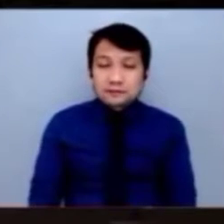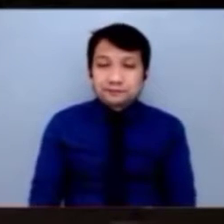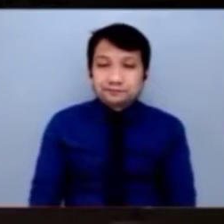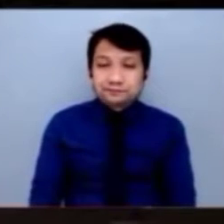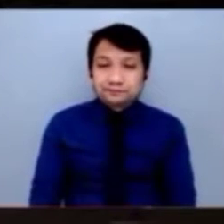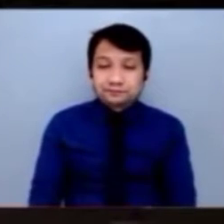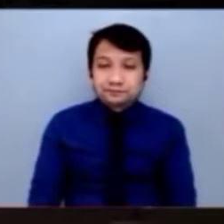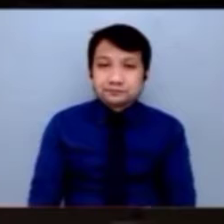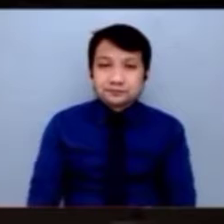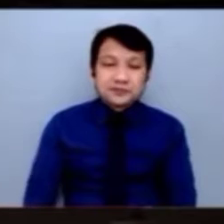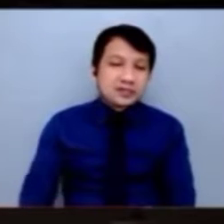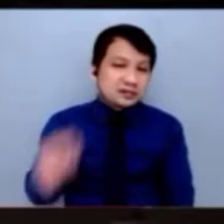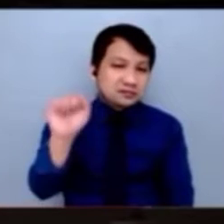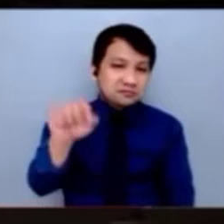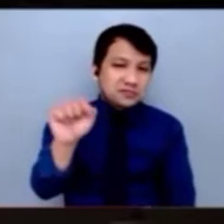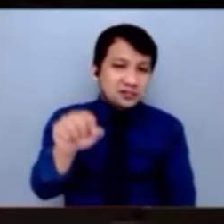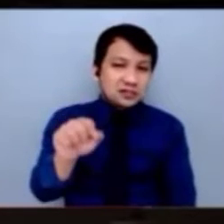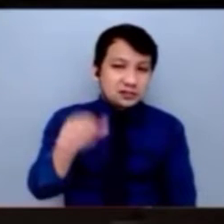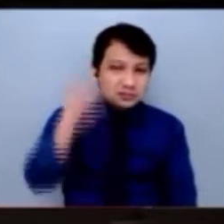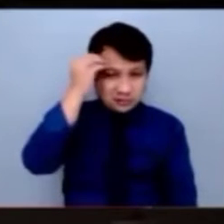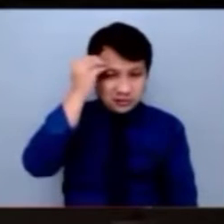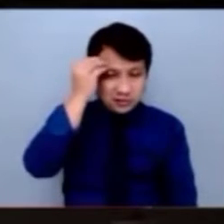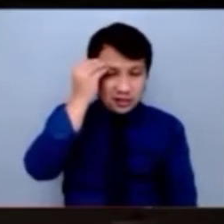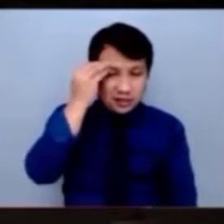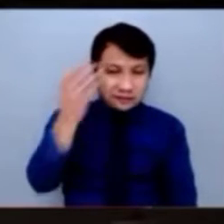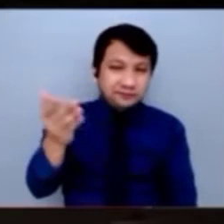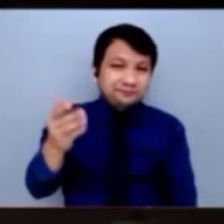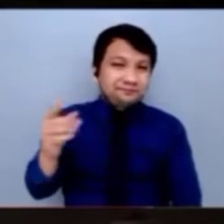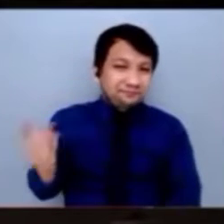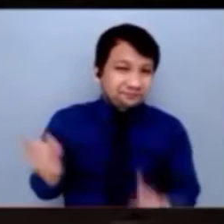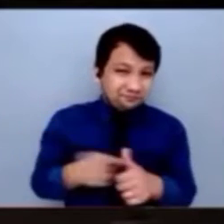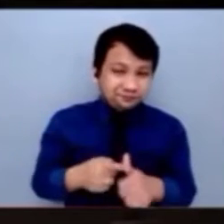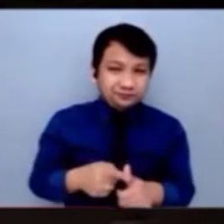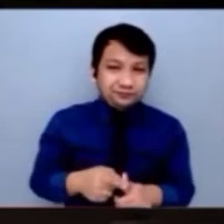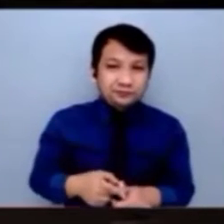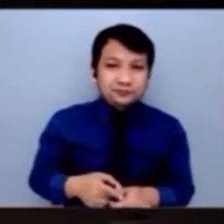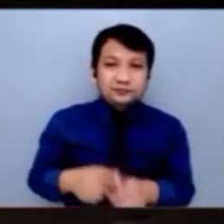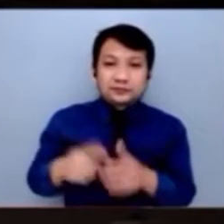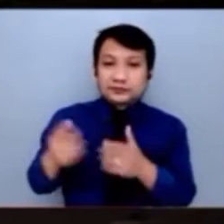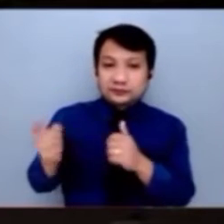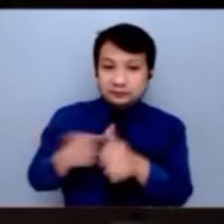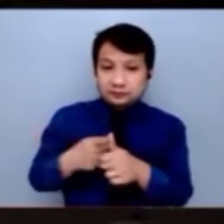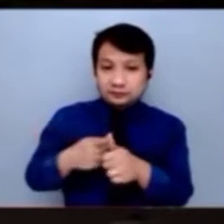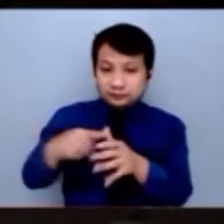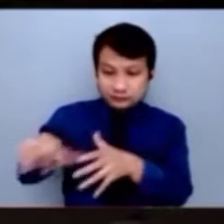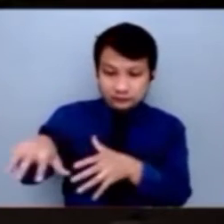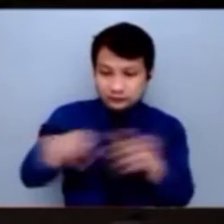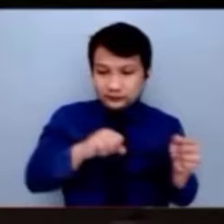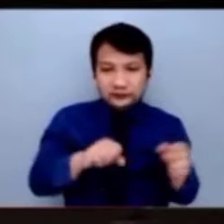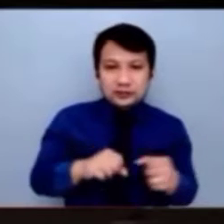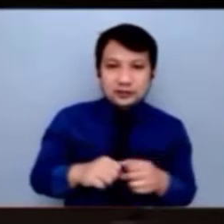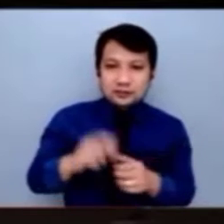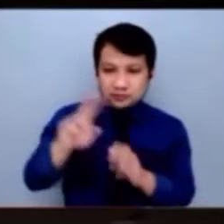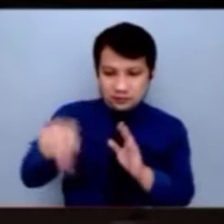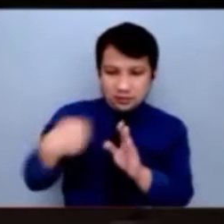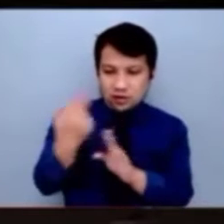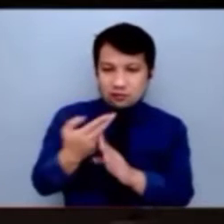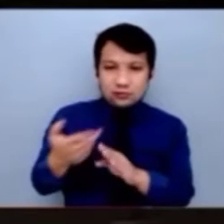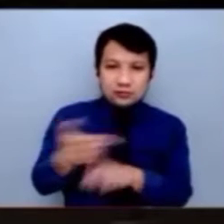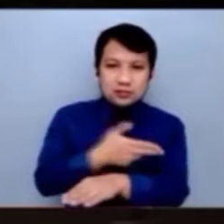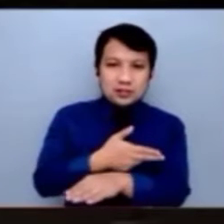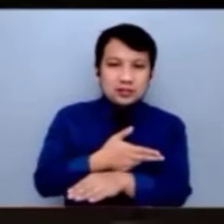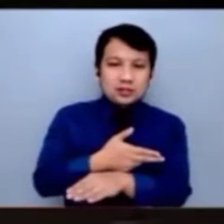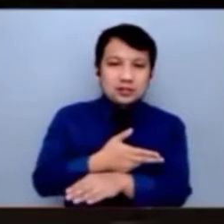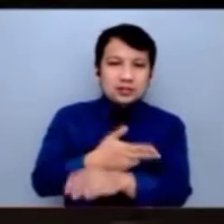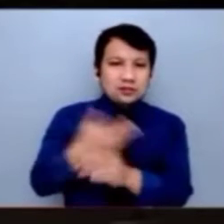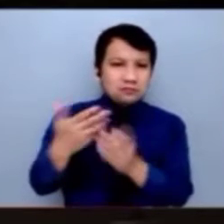Yes, Mayan. Talagang una, nagpe-preemptive evacuate sila, pero nung mga hours before nitong pagtama na